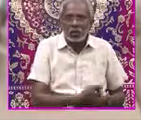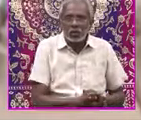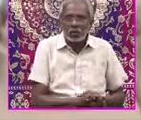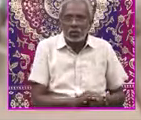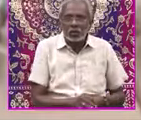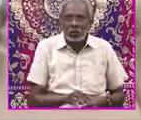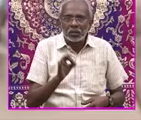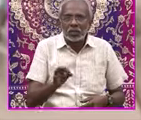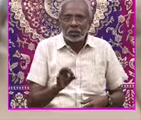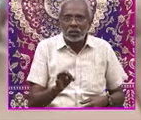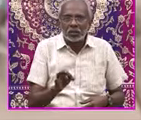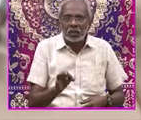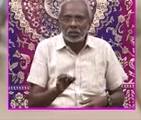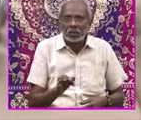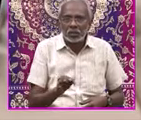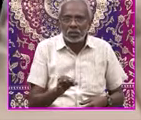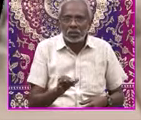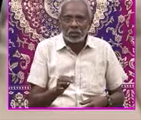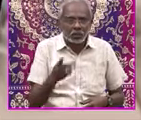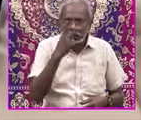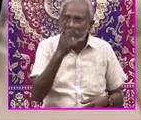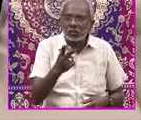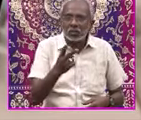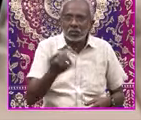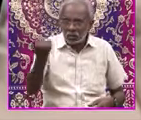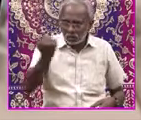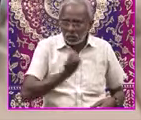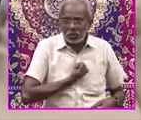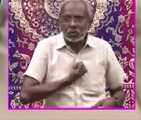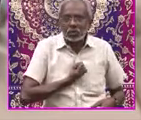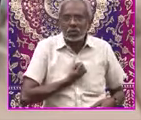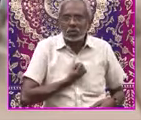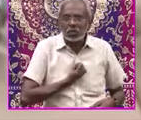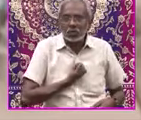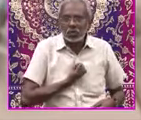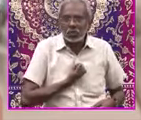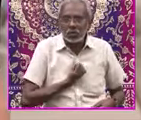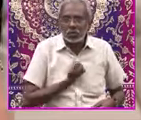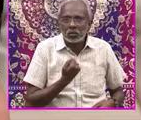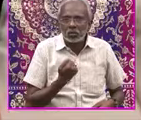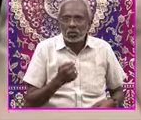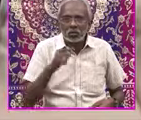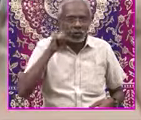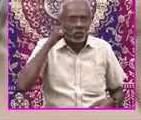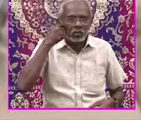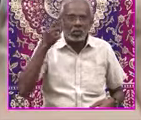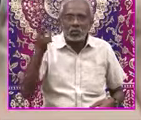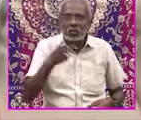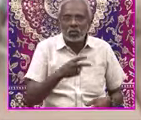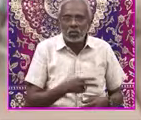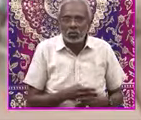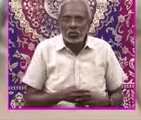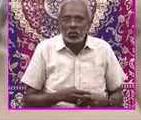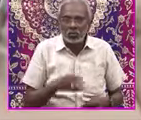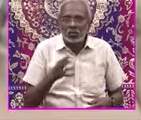பண்ணுது, அவனுடைய மகன் திருப்பி பார்த்தா மார்புக்கு நேரா அம்பு வாங்கி இறந்திருக்கிறான். பெருமிதத்தோடு அந்த தாய் வரா. அப்போ இங்க